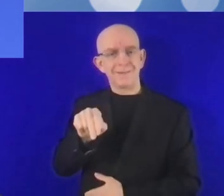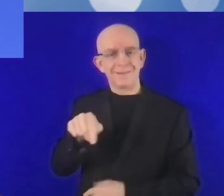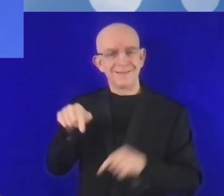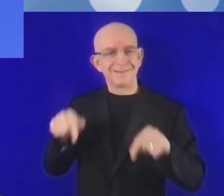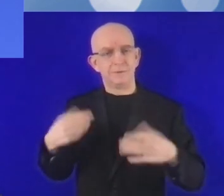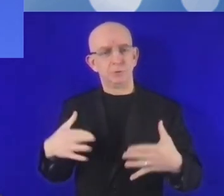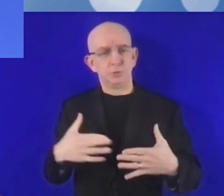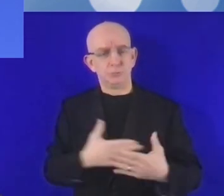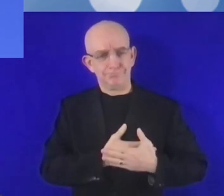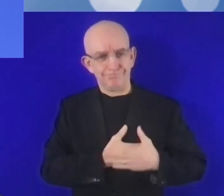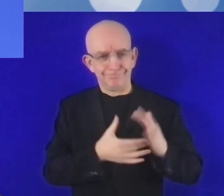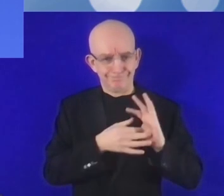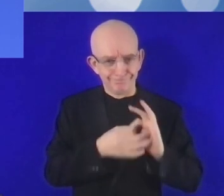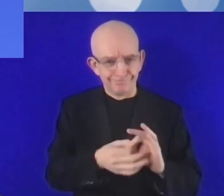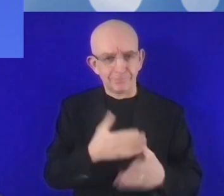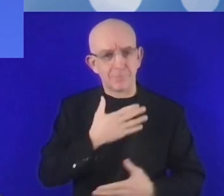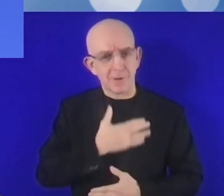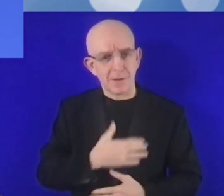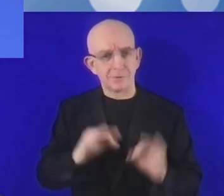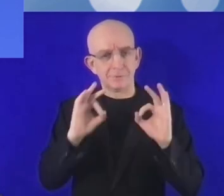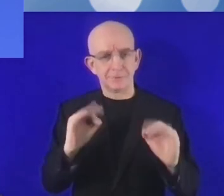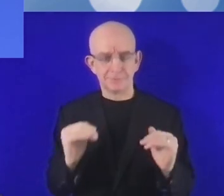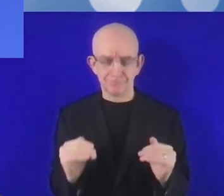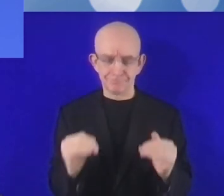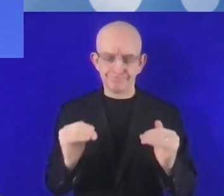的那些人。